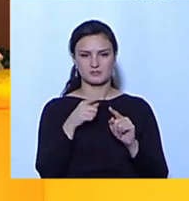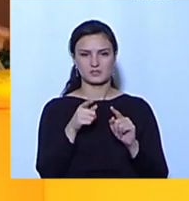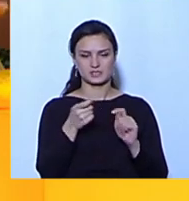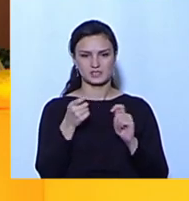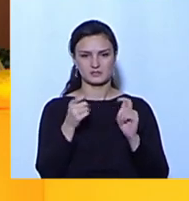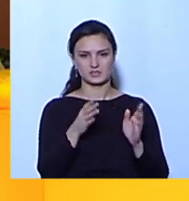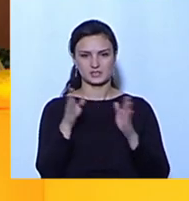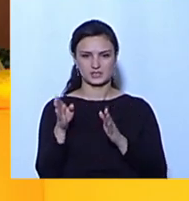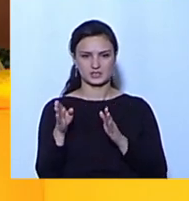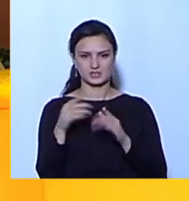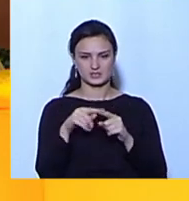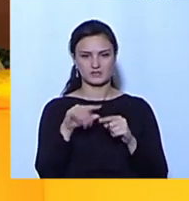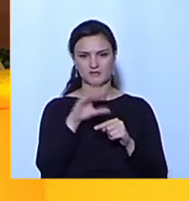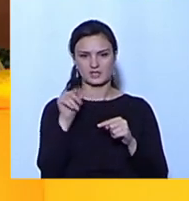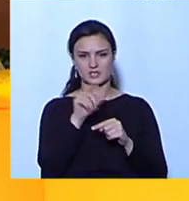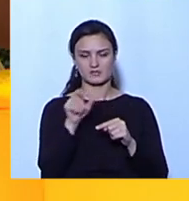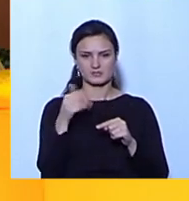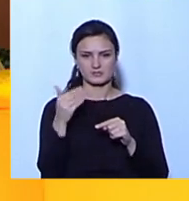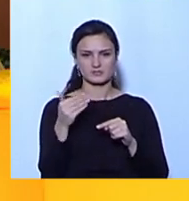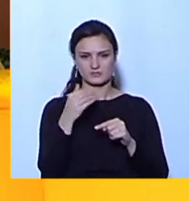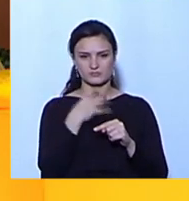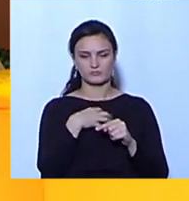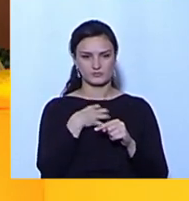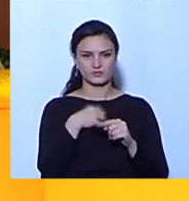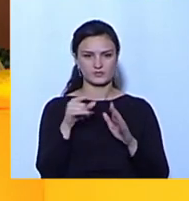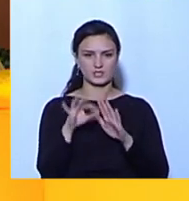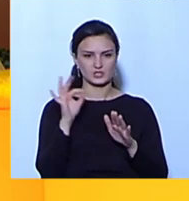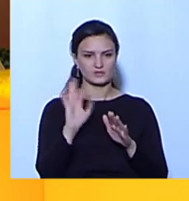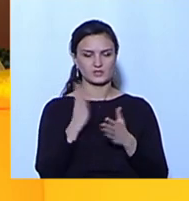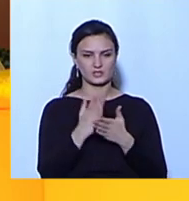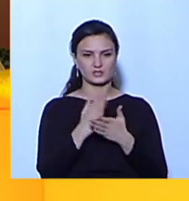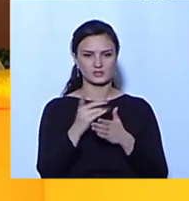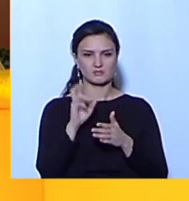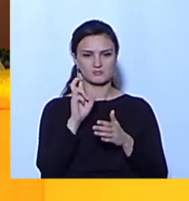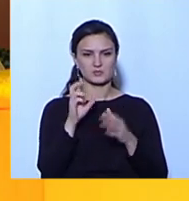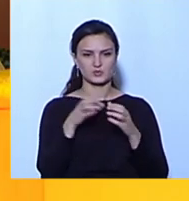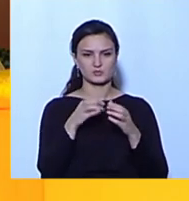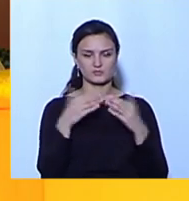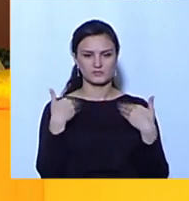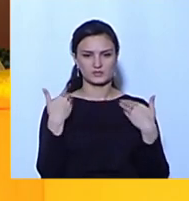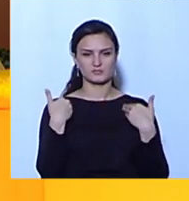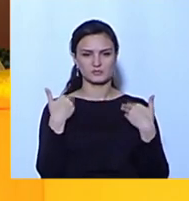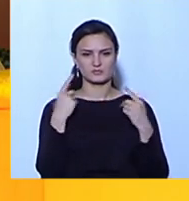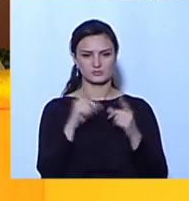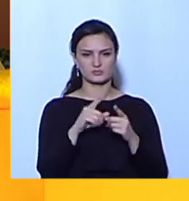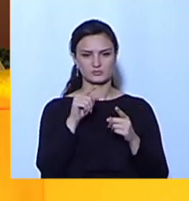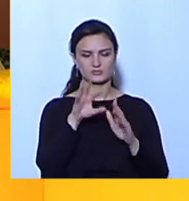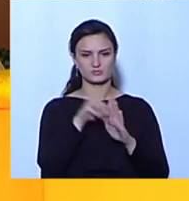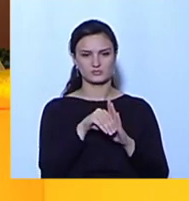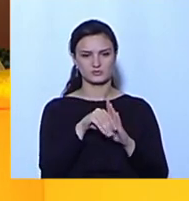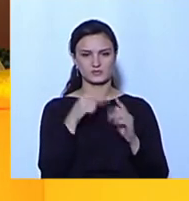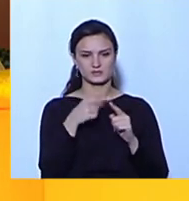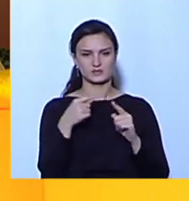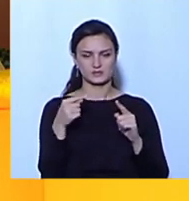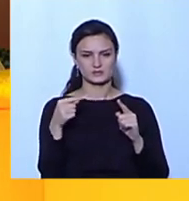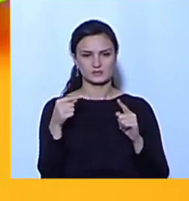სიფთხილის ზონაში მოვათავსებ, იმიტომ რომ ყველა ადამიანისათვის უნივერსალური არჩევანი არ გახლავთ. ბეჯგუფის ვიტამინების წყაროდ განიხილება